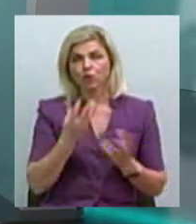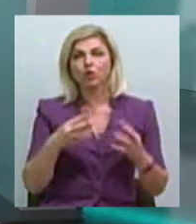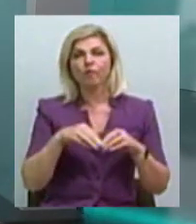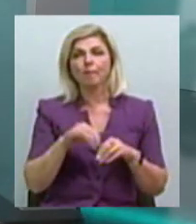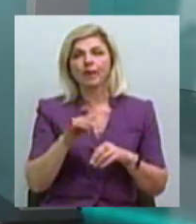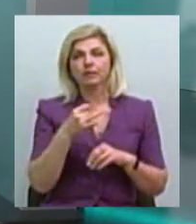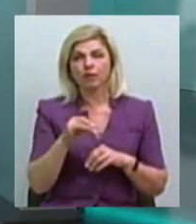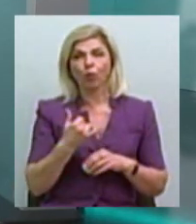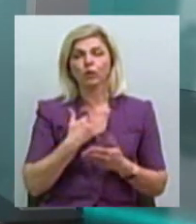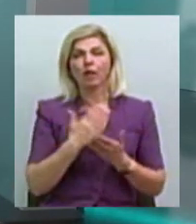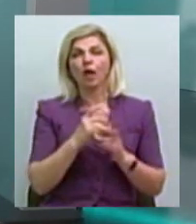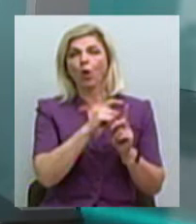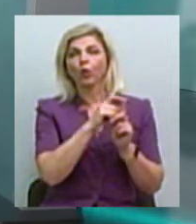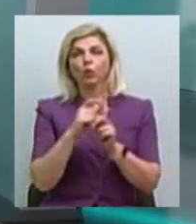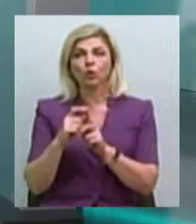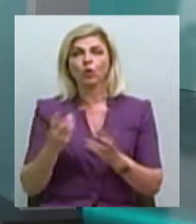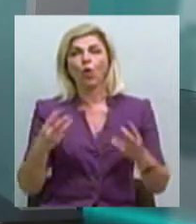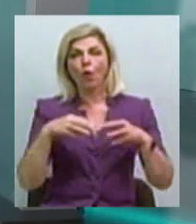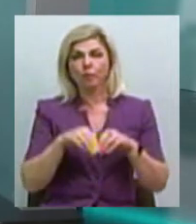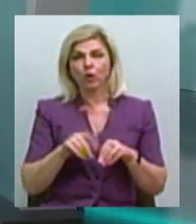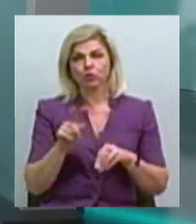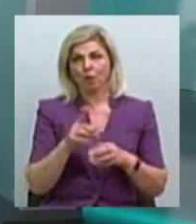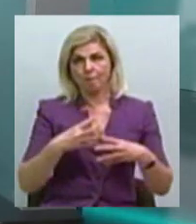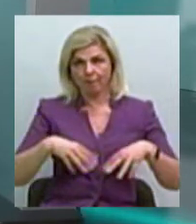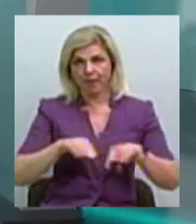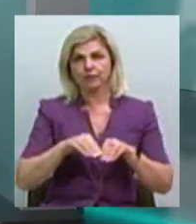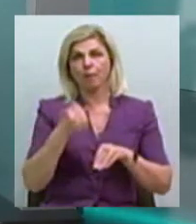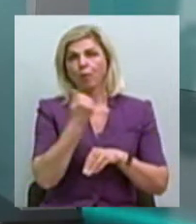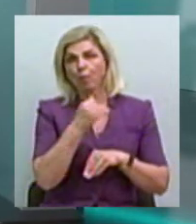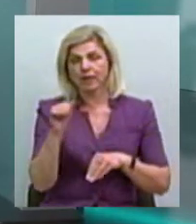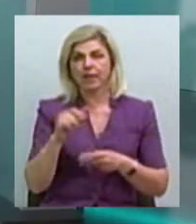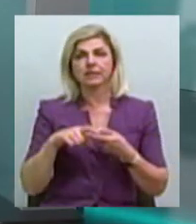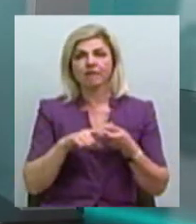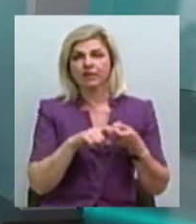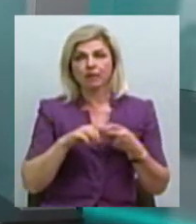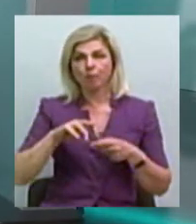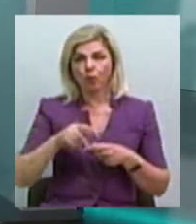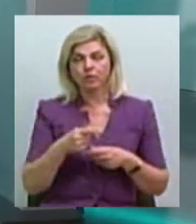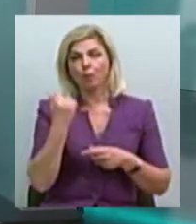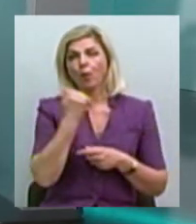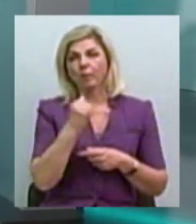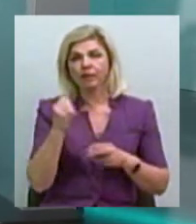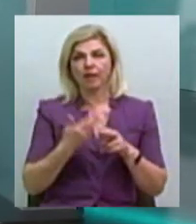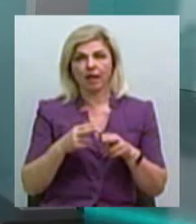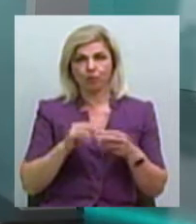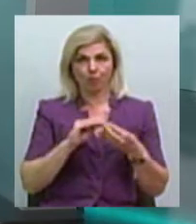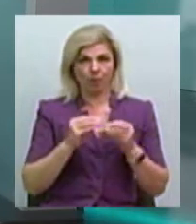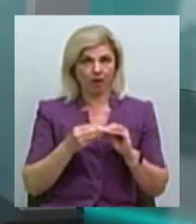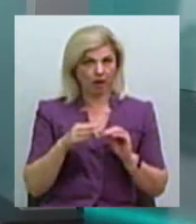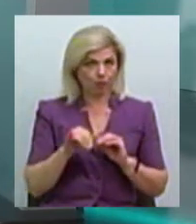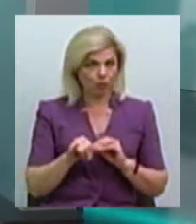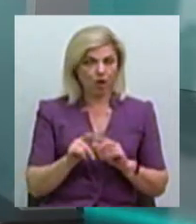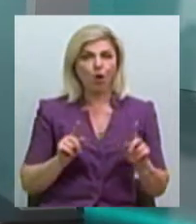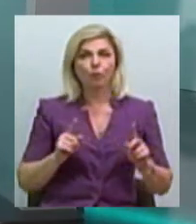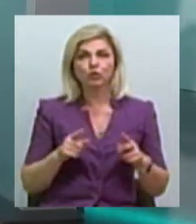нас даже есть лозунг, мы объединились, чтобы вместе победить зависимость, победить эту проблему. Почему такой как